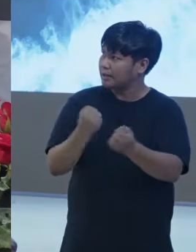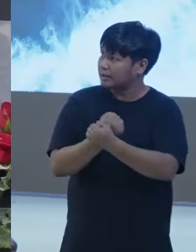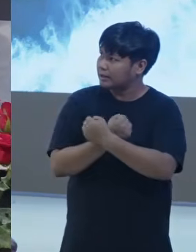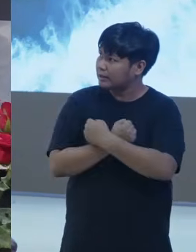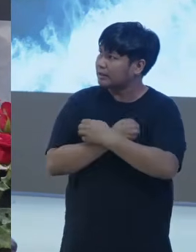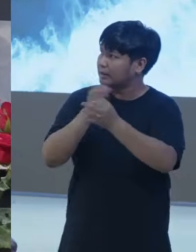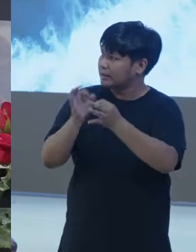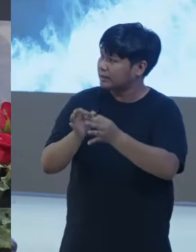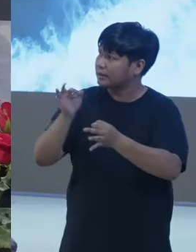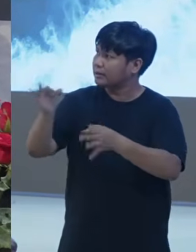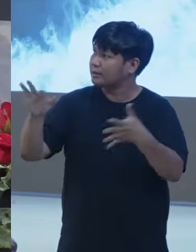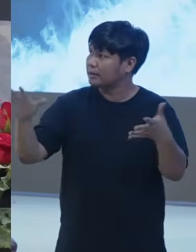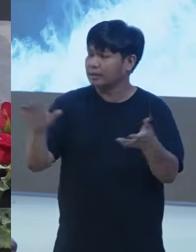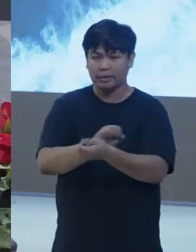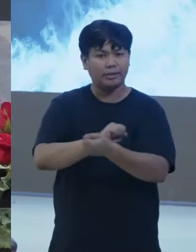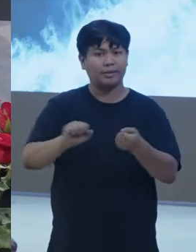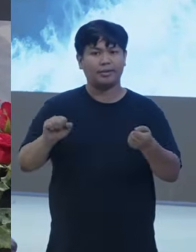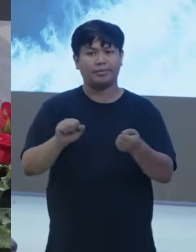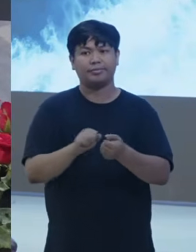relents over disaster.